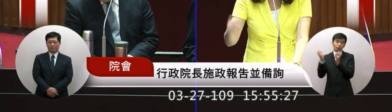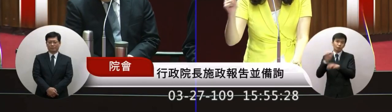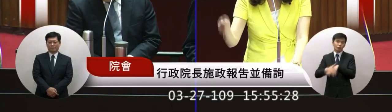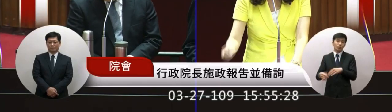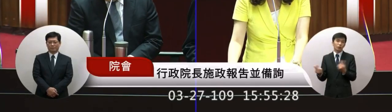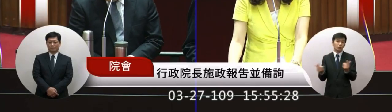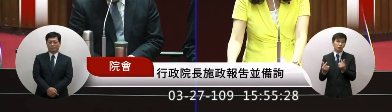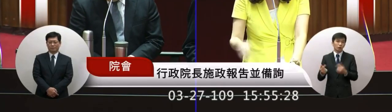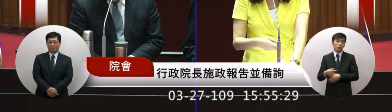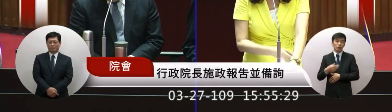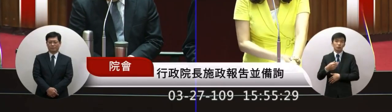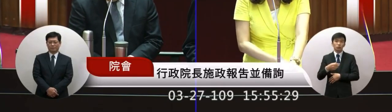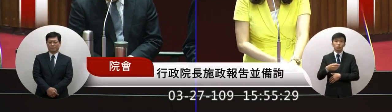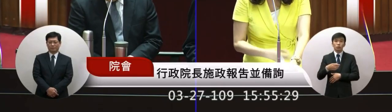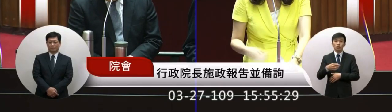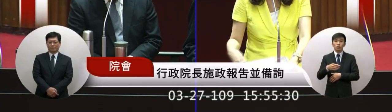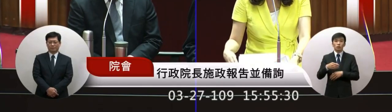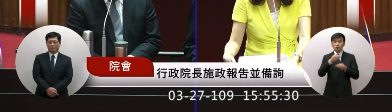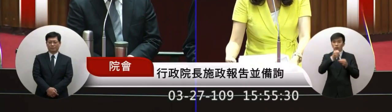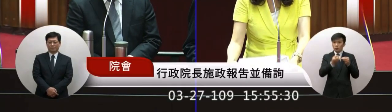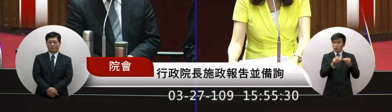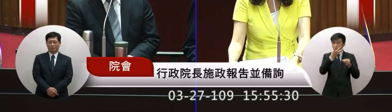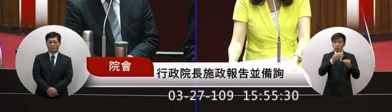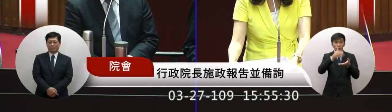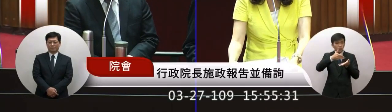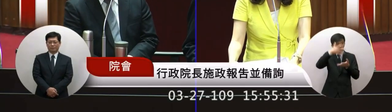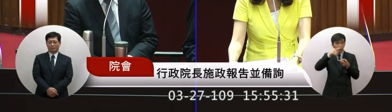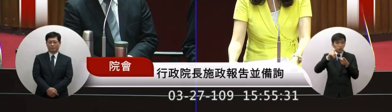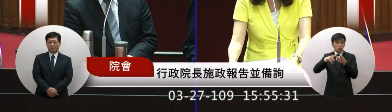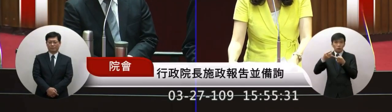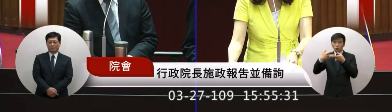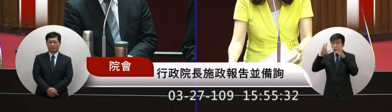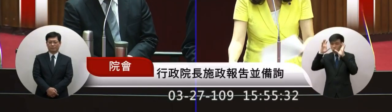元金华饭店，我刚刚举的雄狮旅